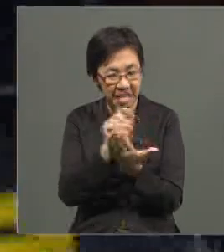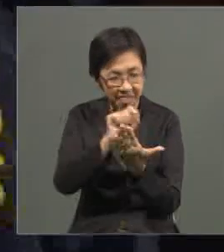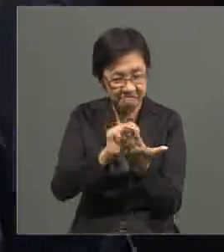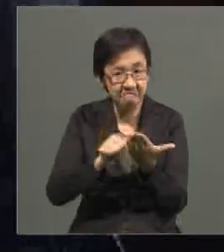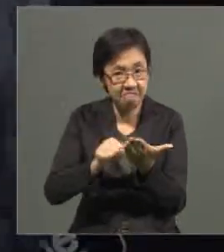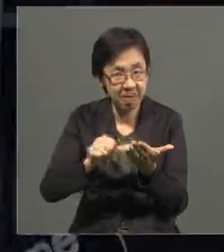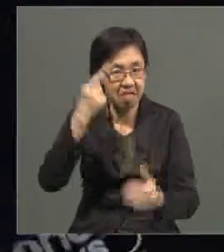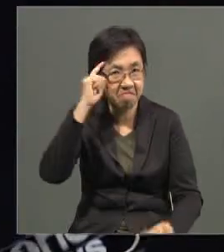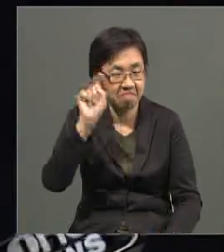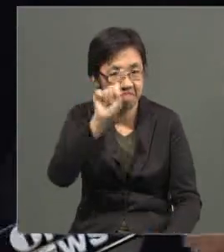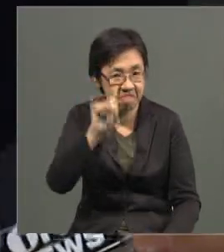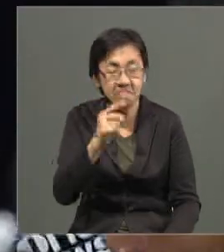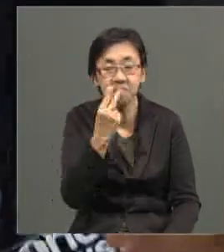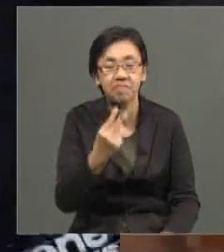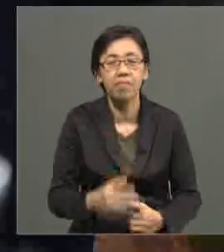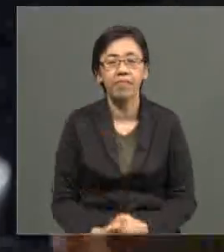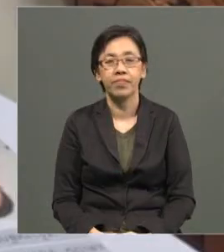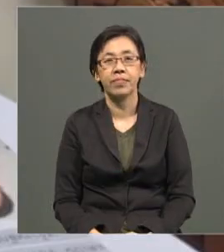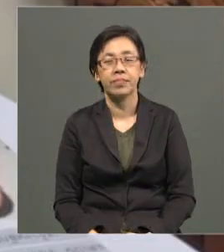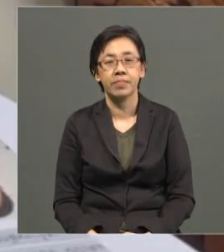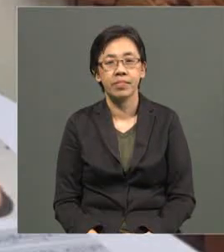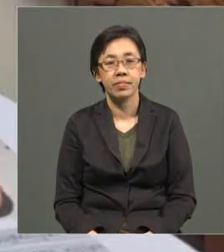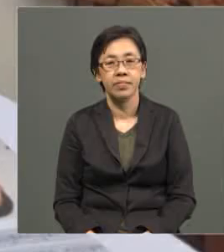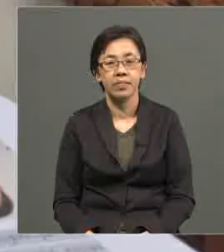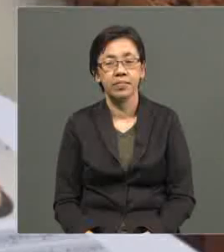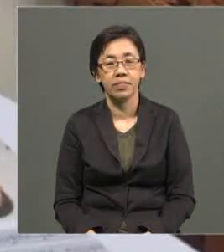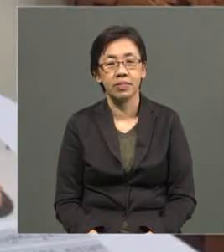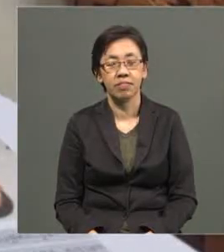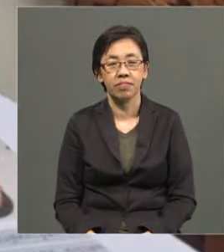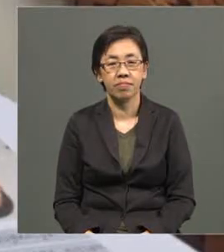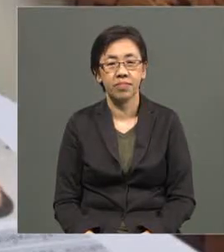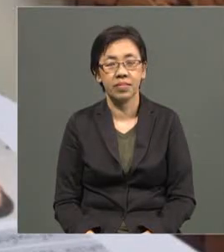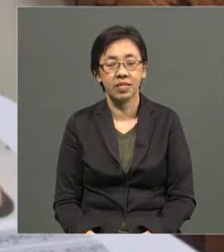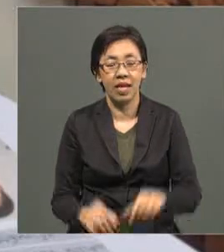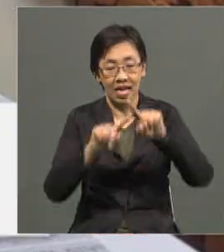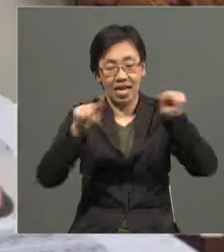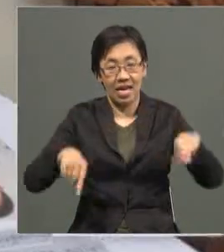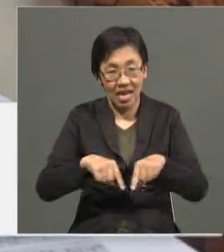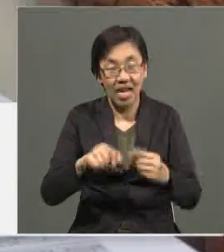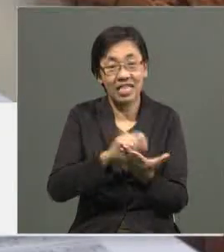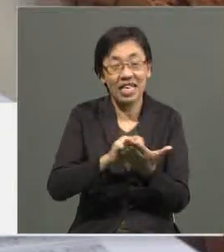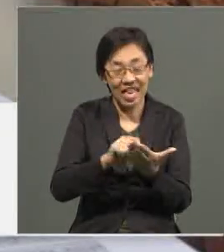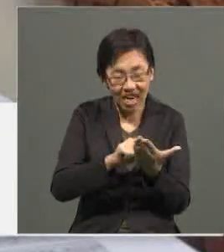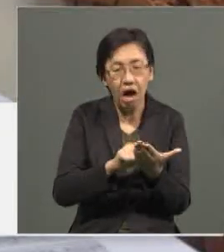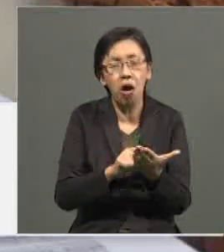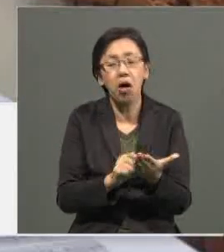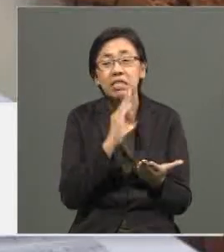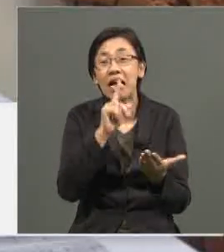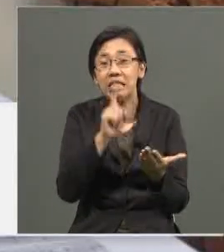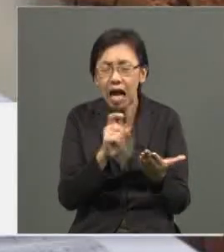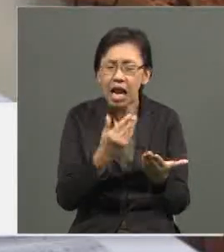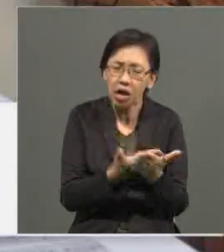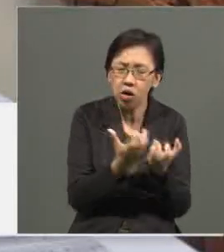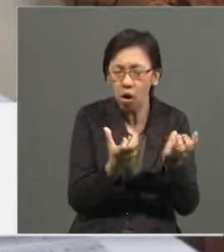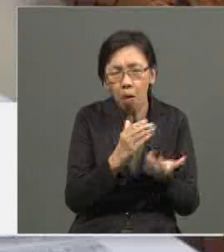ฟังคุณสนธิบางช่วงดูฮะพกรฉบับที่ 2ที่นายตั้มส่งคืนมาให้พี่